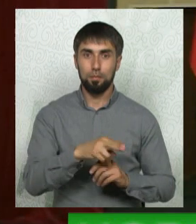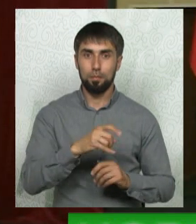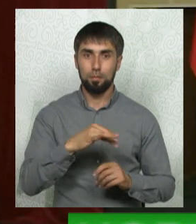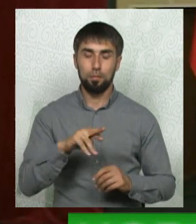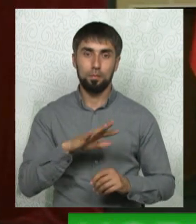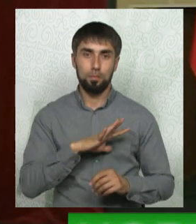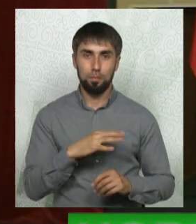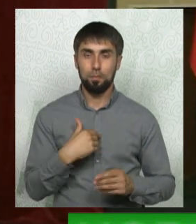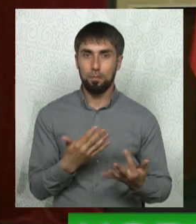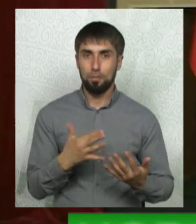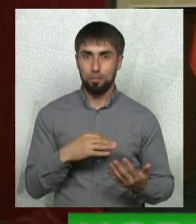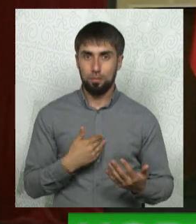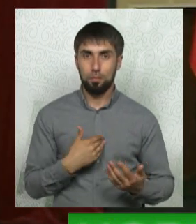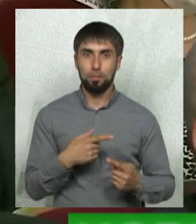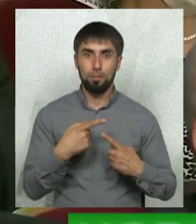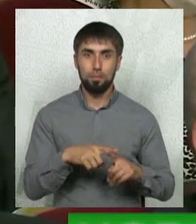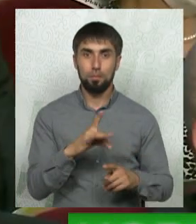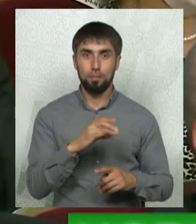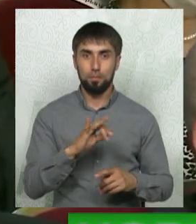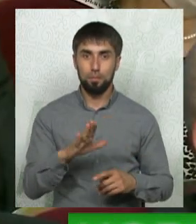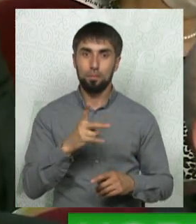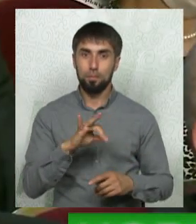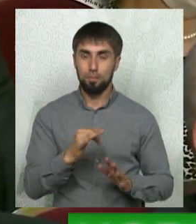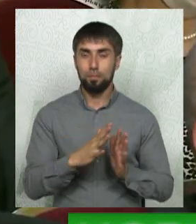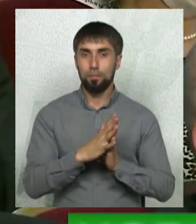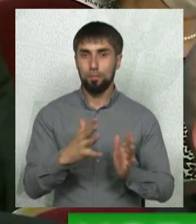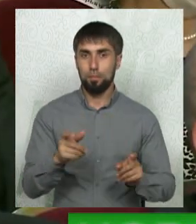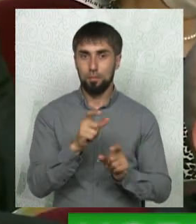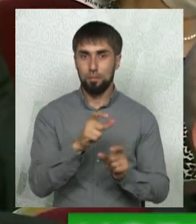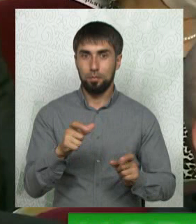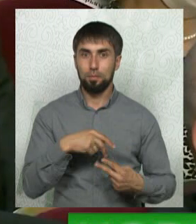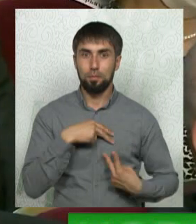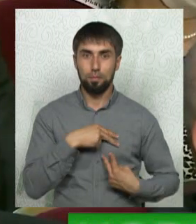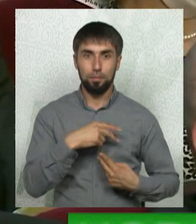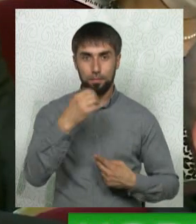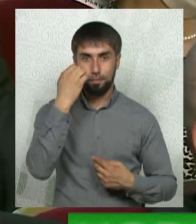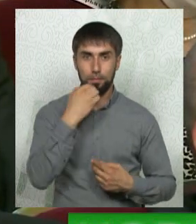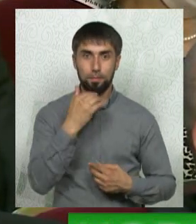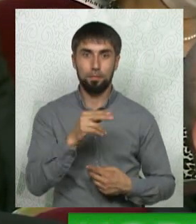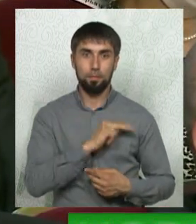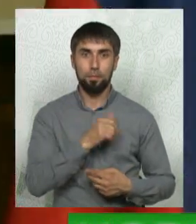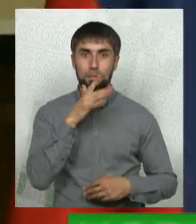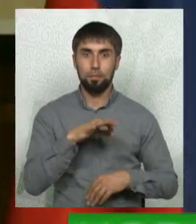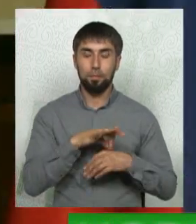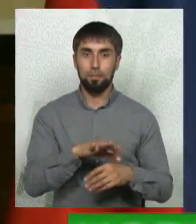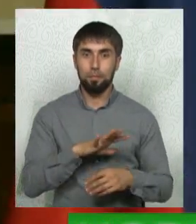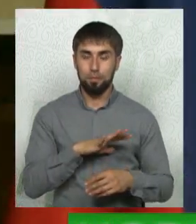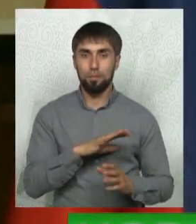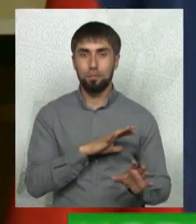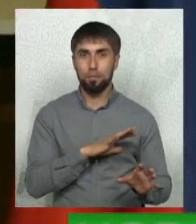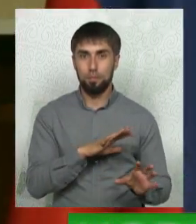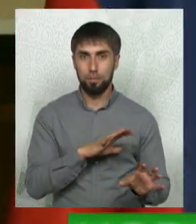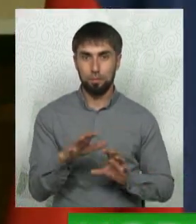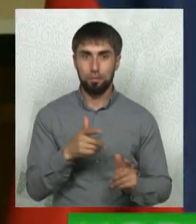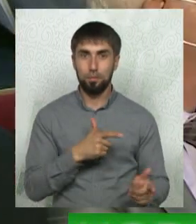потребовала от нас технических ресурсов, но и больших человеческих усилий. Благодаря работе, которая велась с нами, была обеспечена